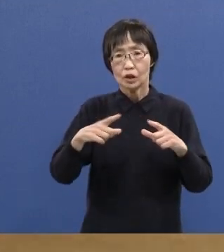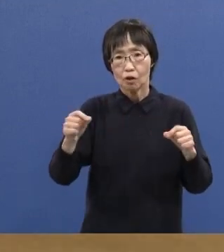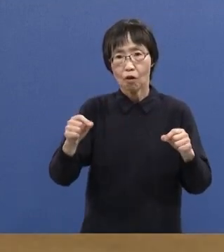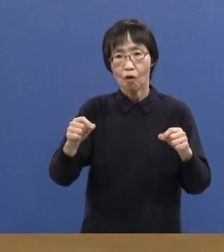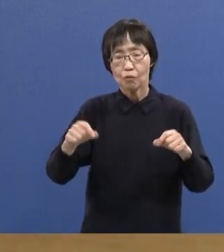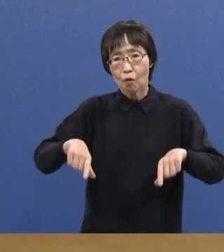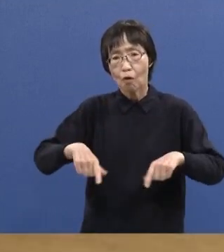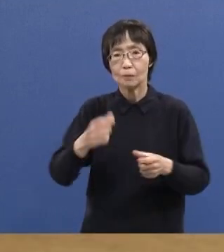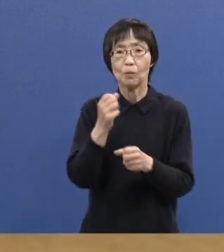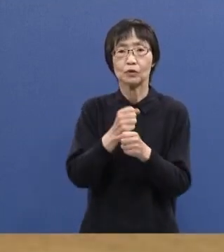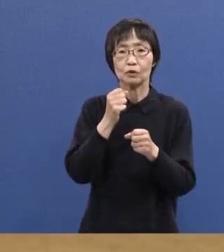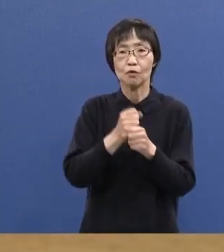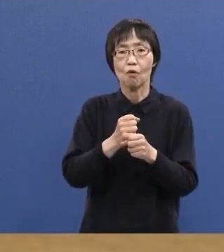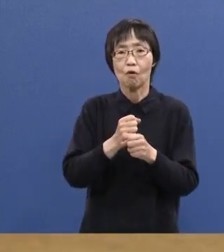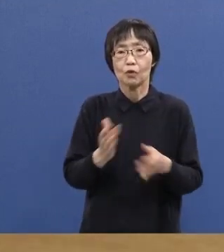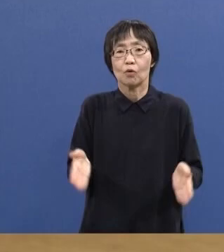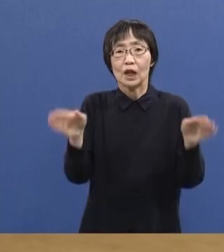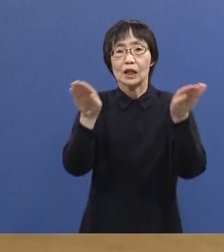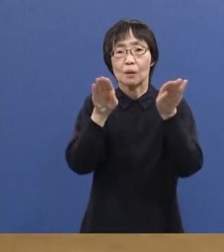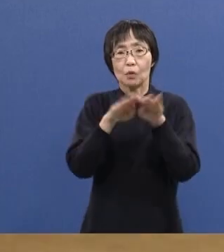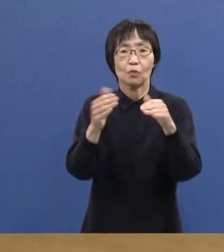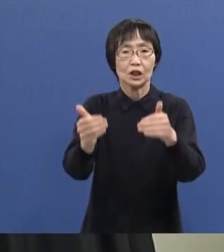かせない部材の一つです。